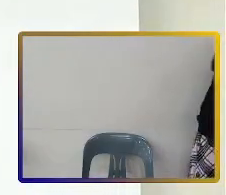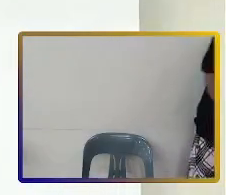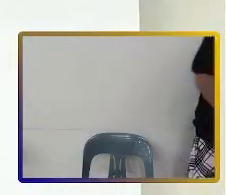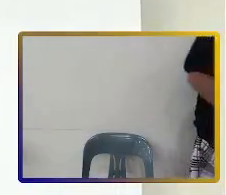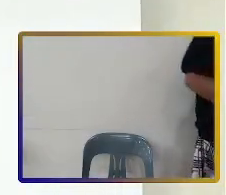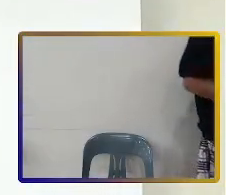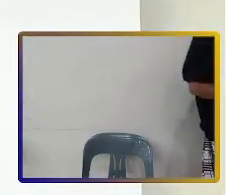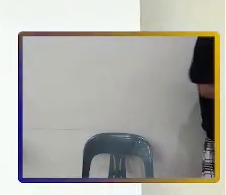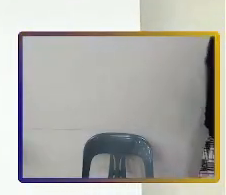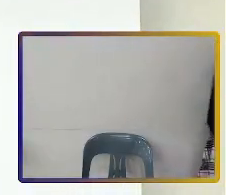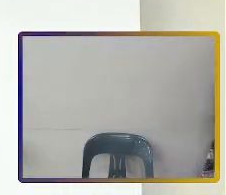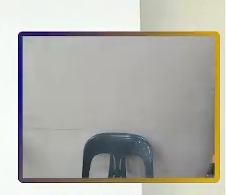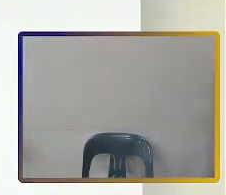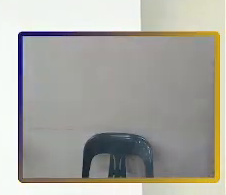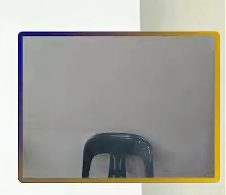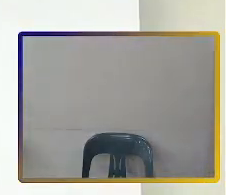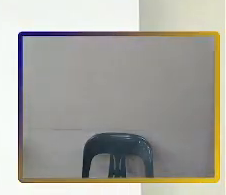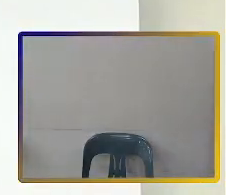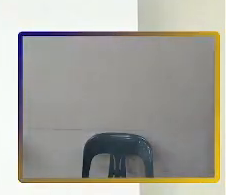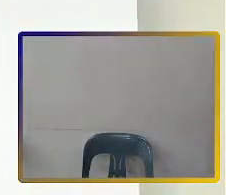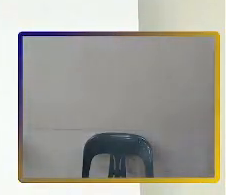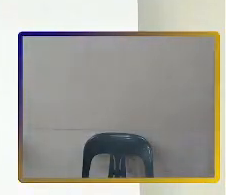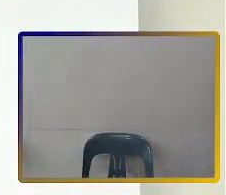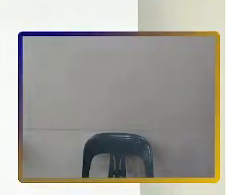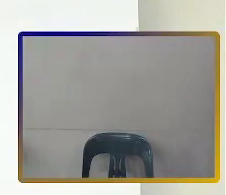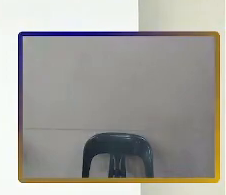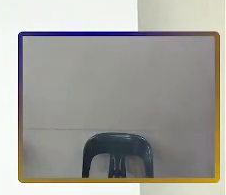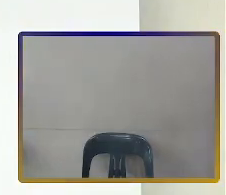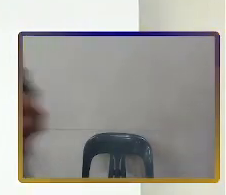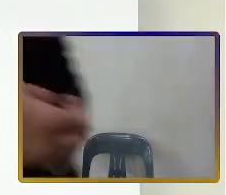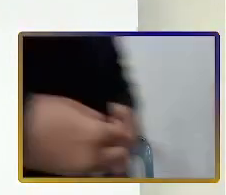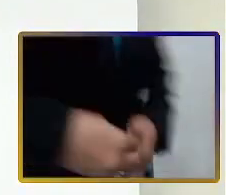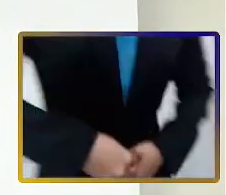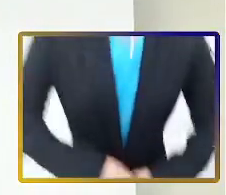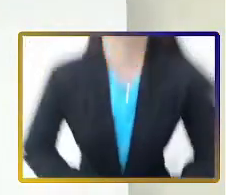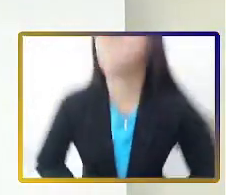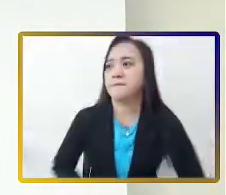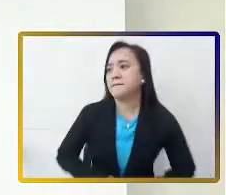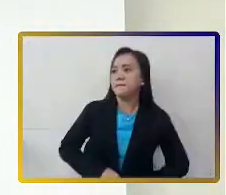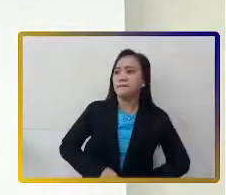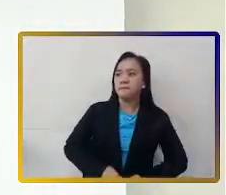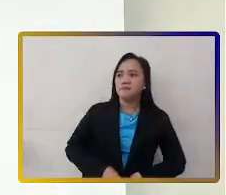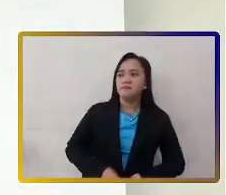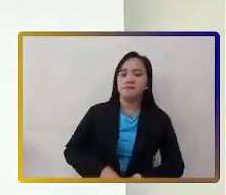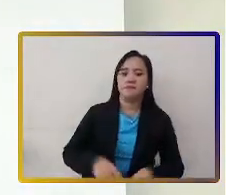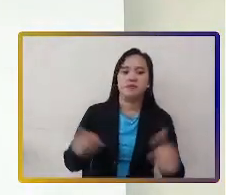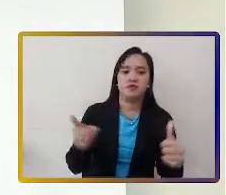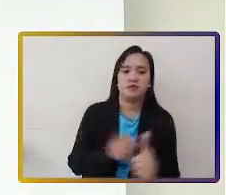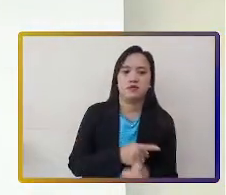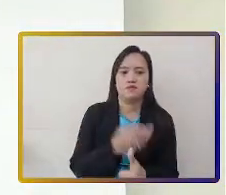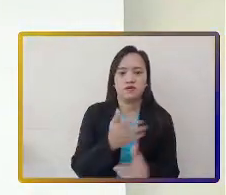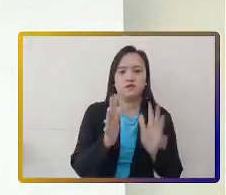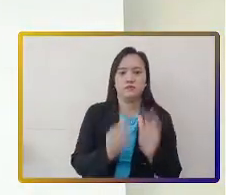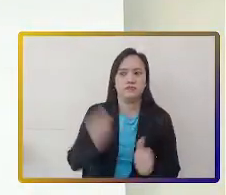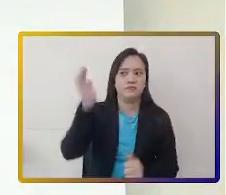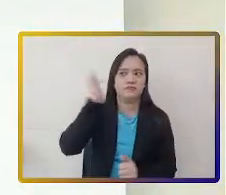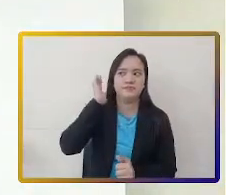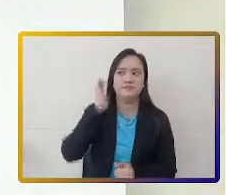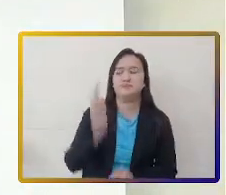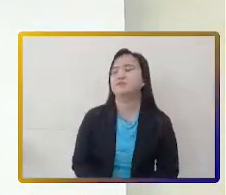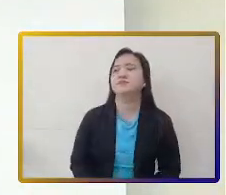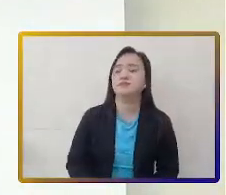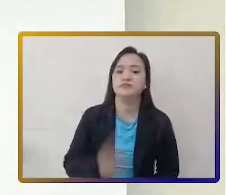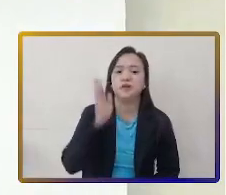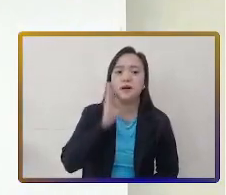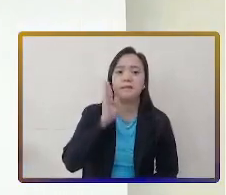aming pinansyal sa aming pamilya una po sa lahat ang inyong mapapakinggan sa akin ay